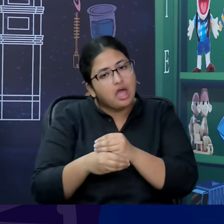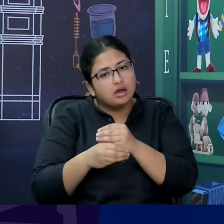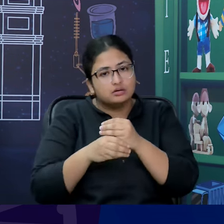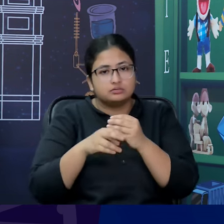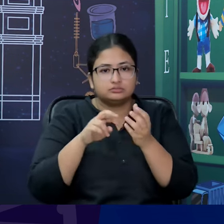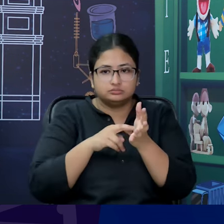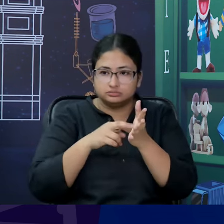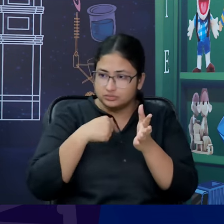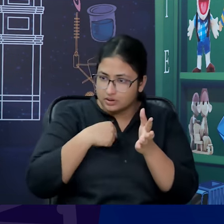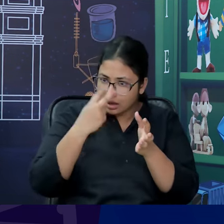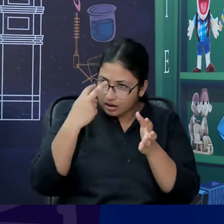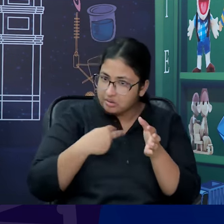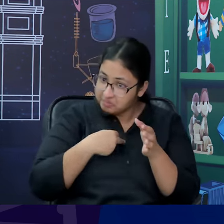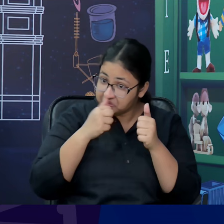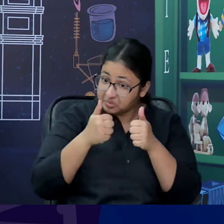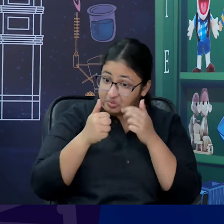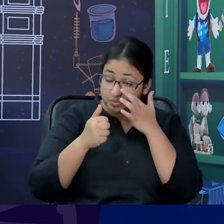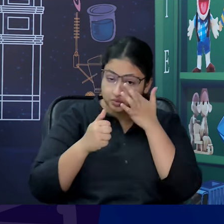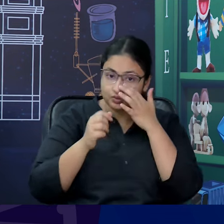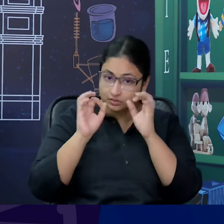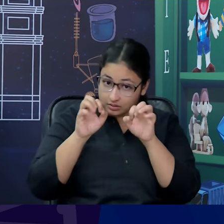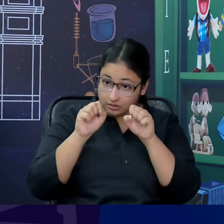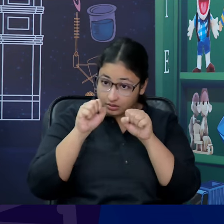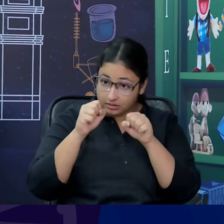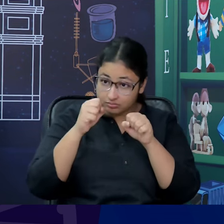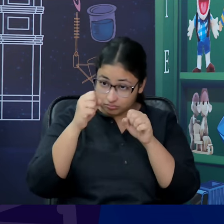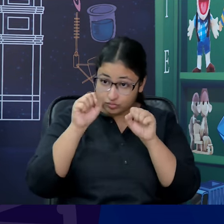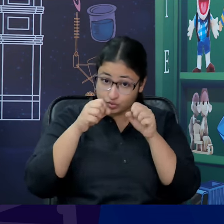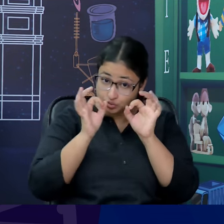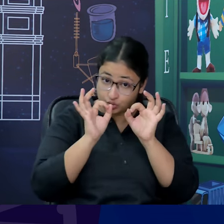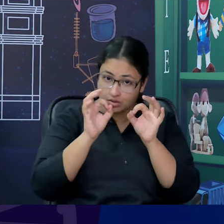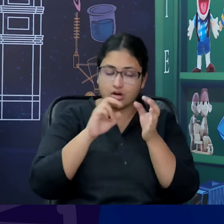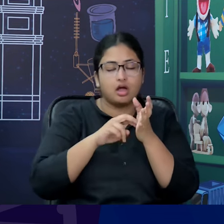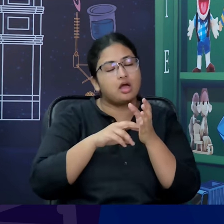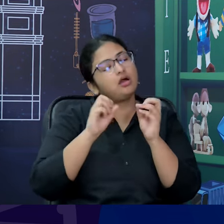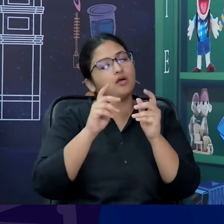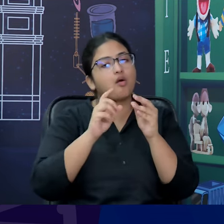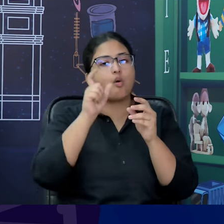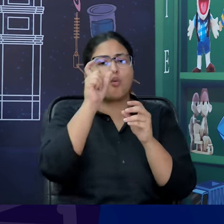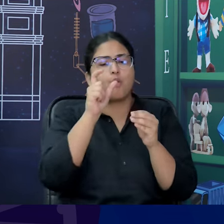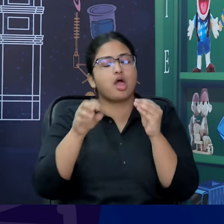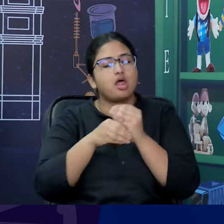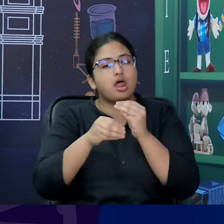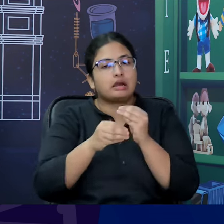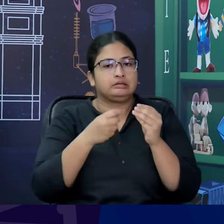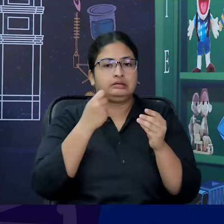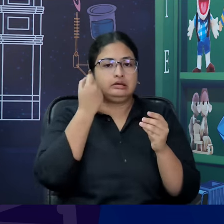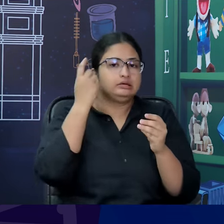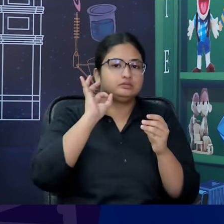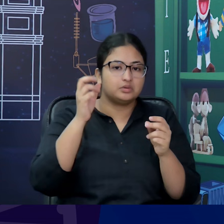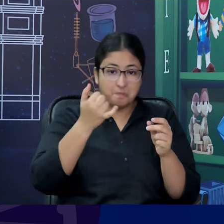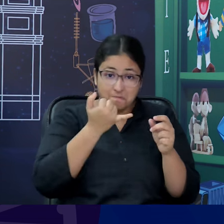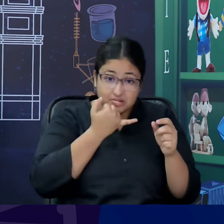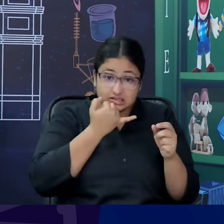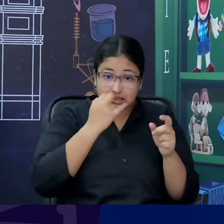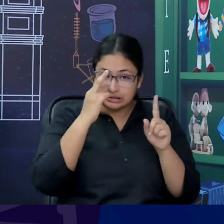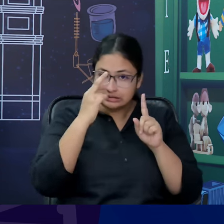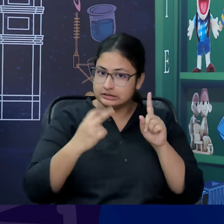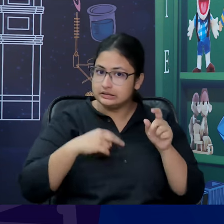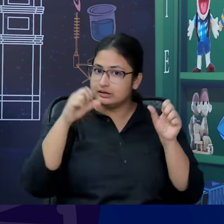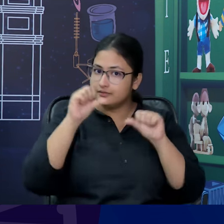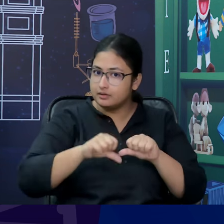तरह से उस उन्माद में कभी इतना पागल हो जाता है कि वह बात को समझे बिना उसको उसको सुधारे बिना उसे